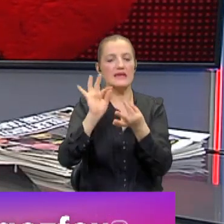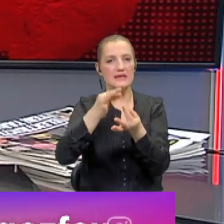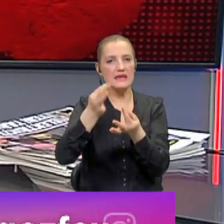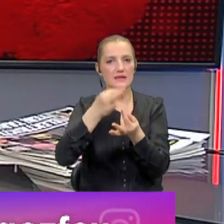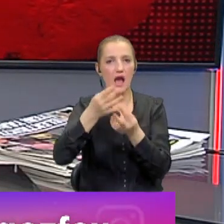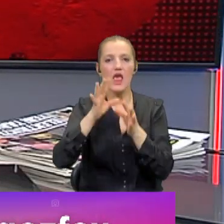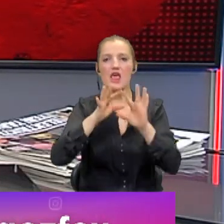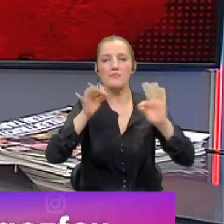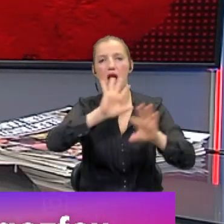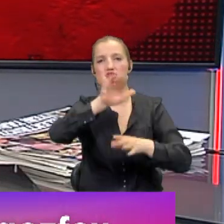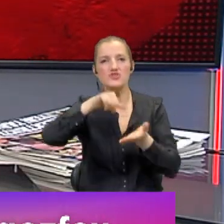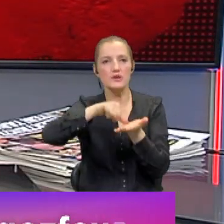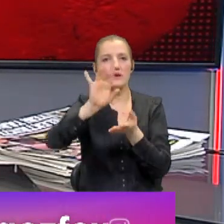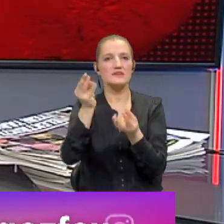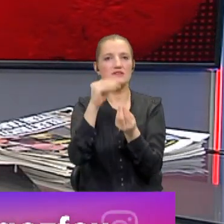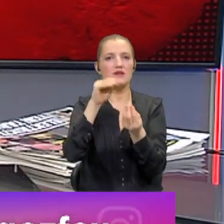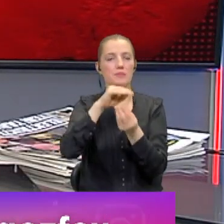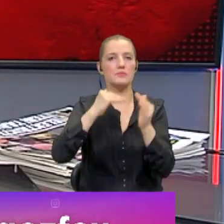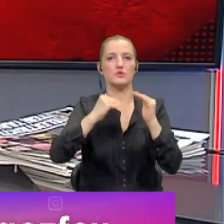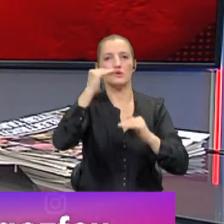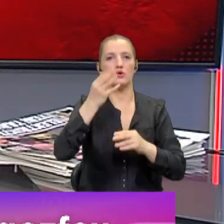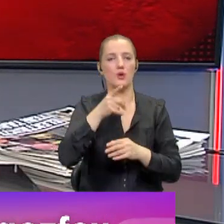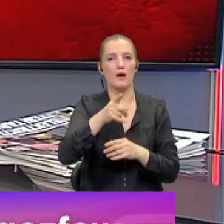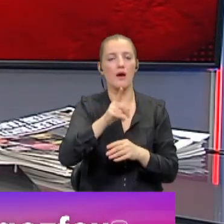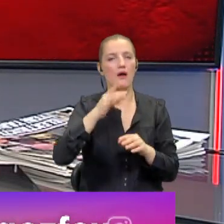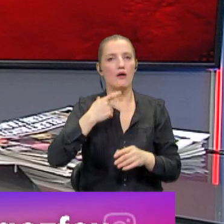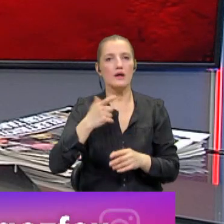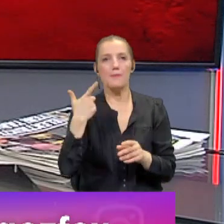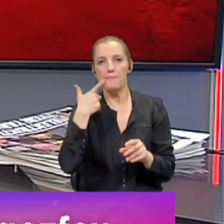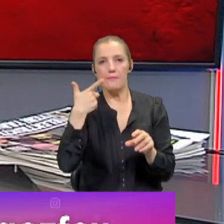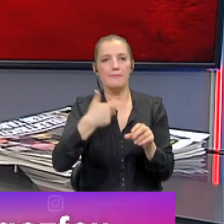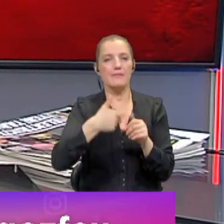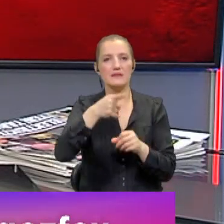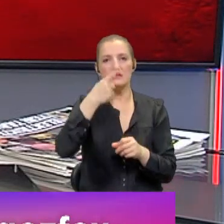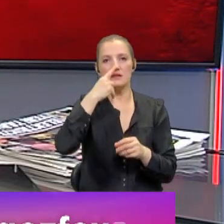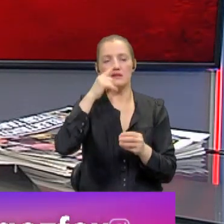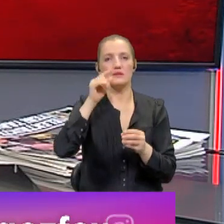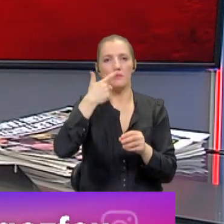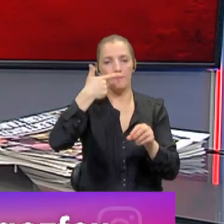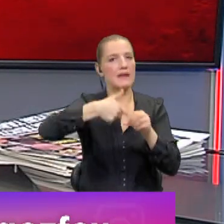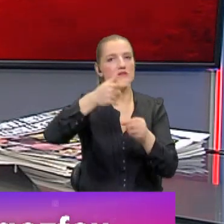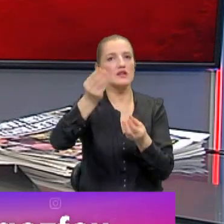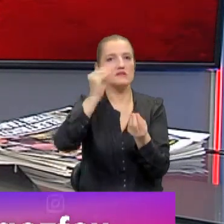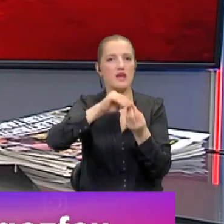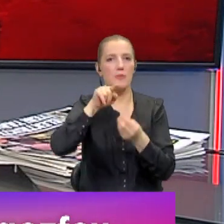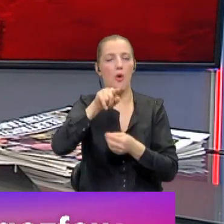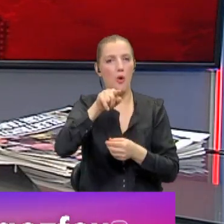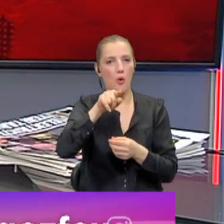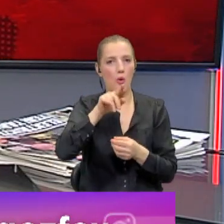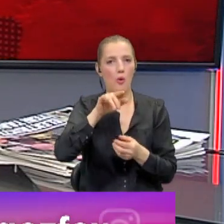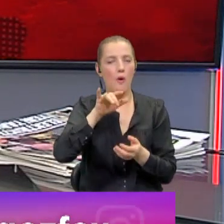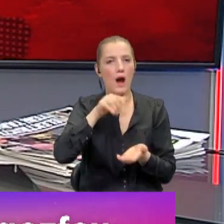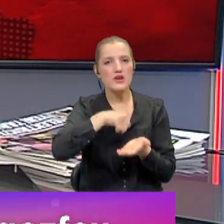herşeyin fiyatını yükseltecek özellikle akaryakıttaki zam akaryakıta gelen zam o her